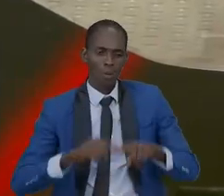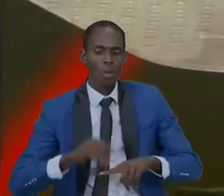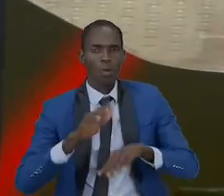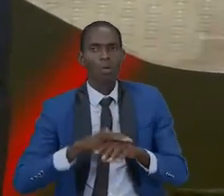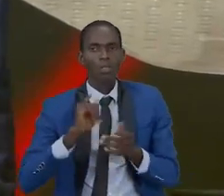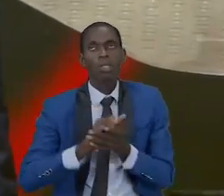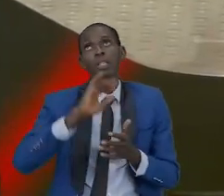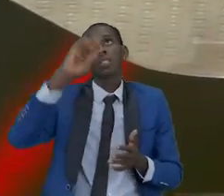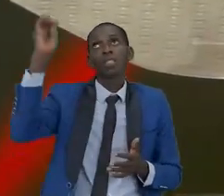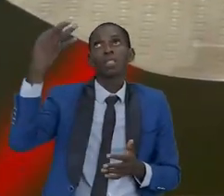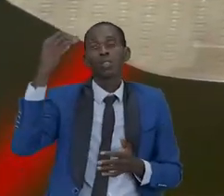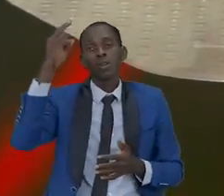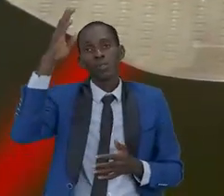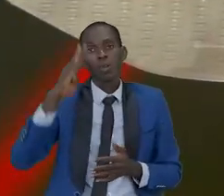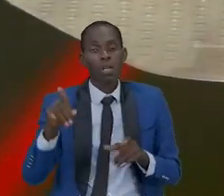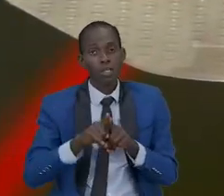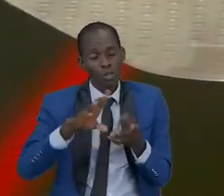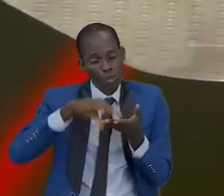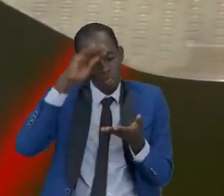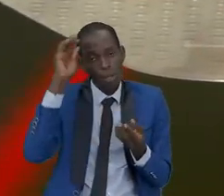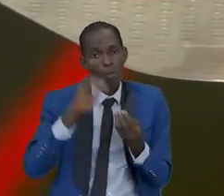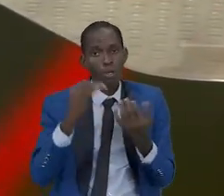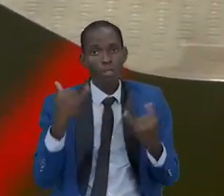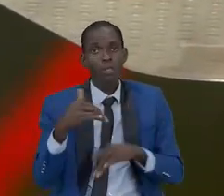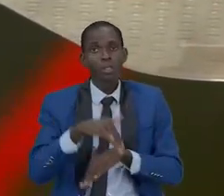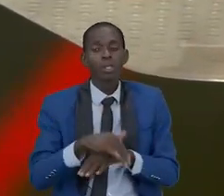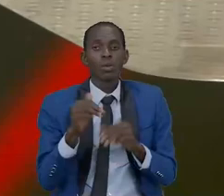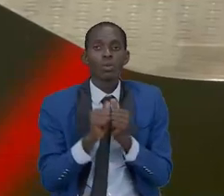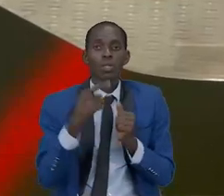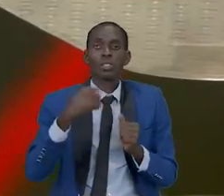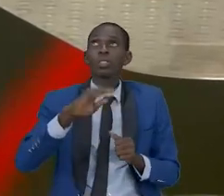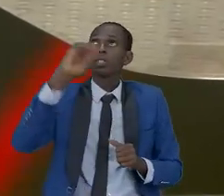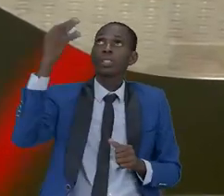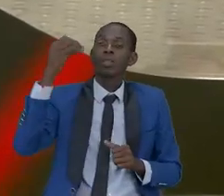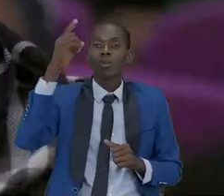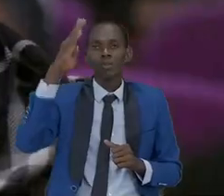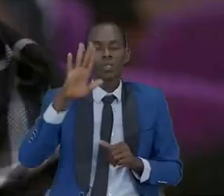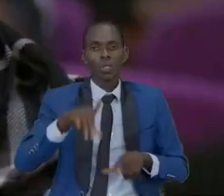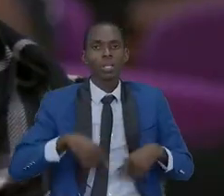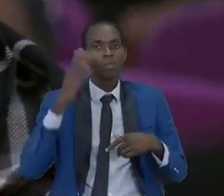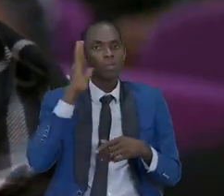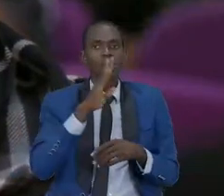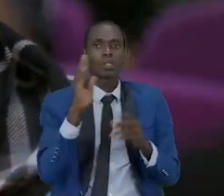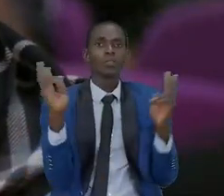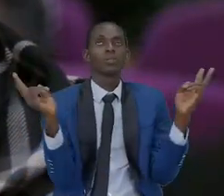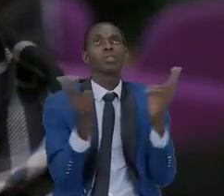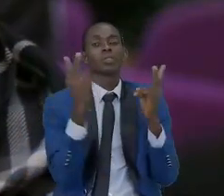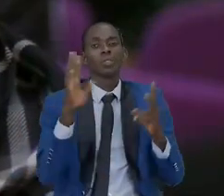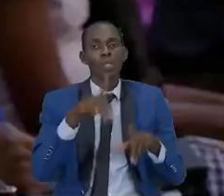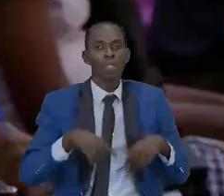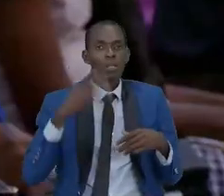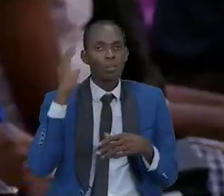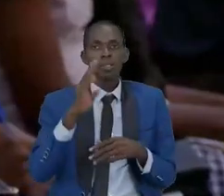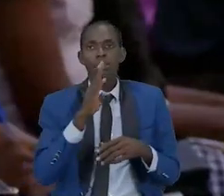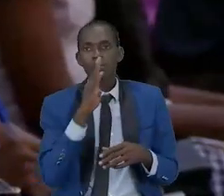maintenant comme vous comptez plus sur la grâce à partir d'aujourd'hui votre vie sera victorieuse votre vie sera